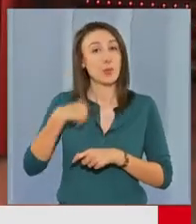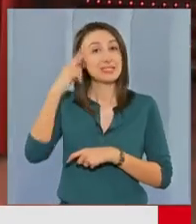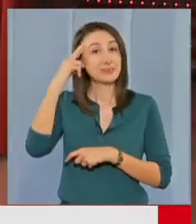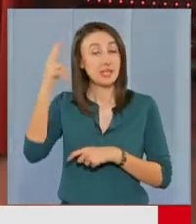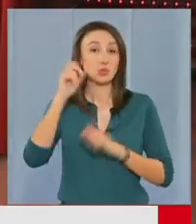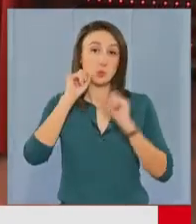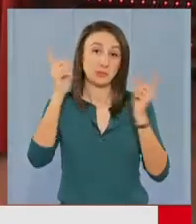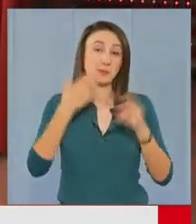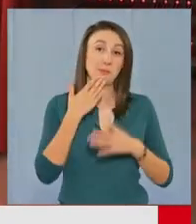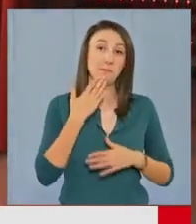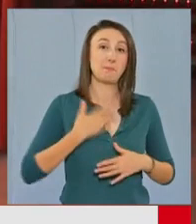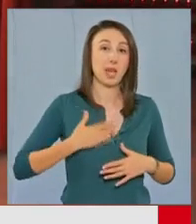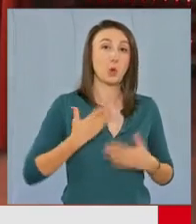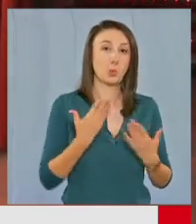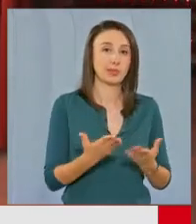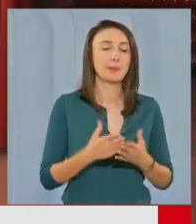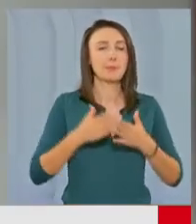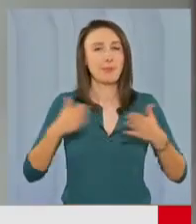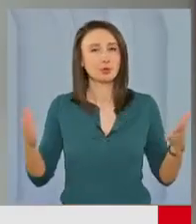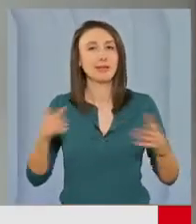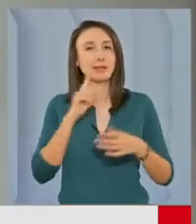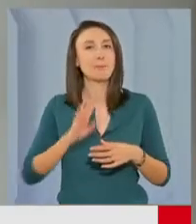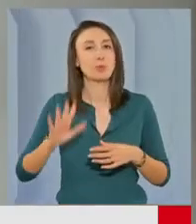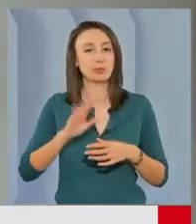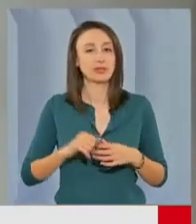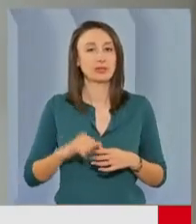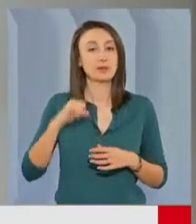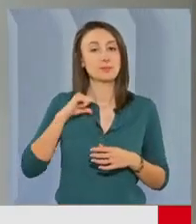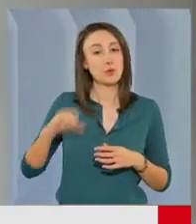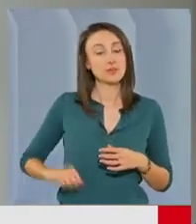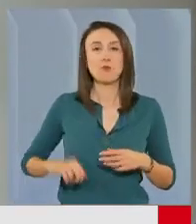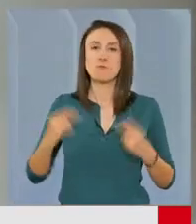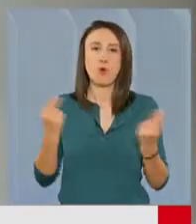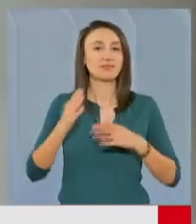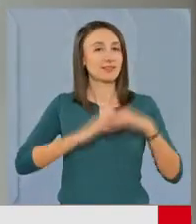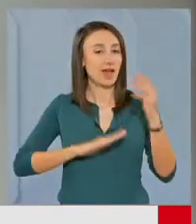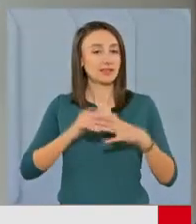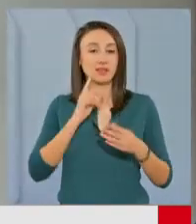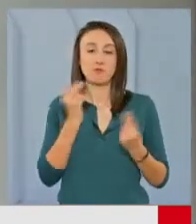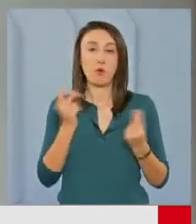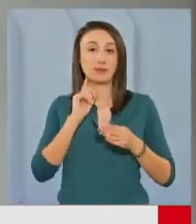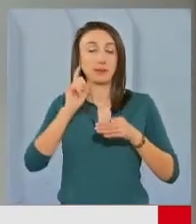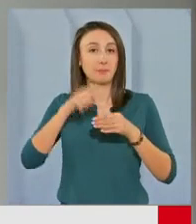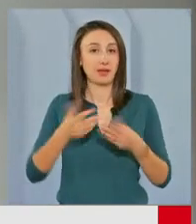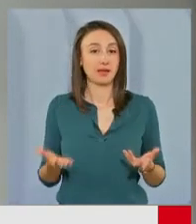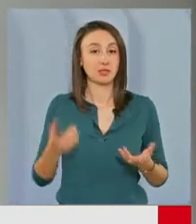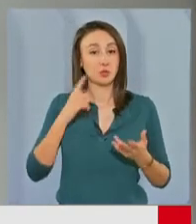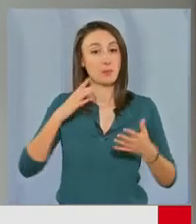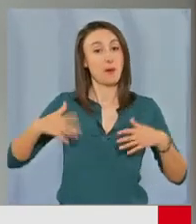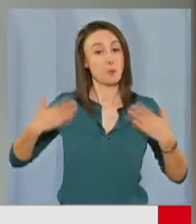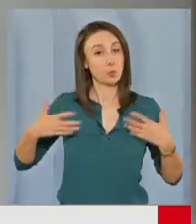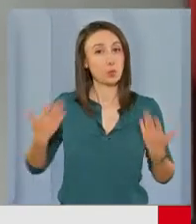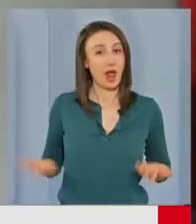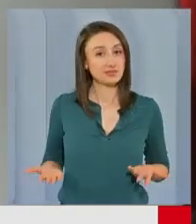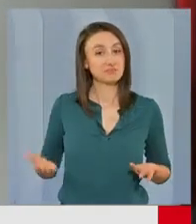să fie o surpriză plăcută pentru majoritatea publicului. Profesionistă, foarte talentată, foarte implicată. M-am bucurat foarte